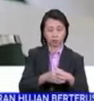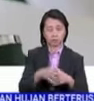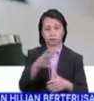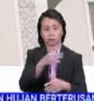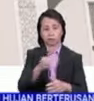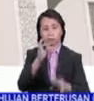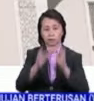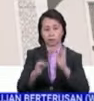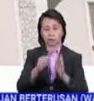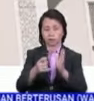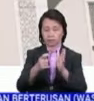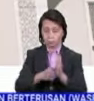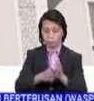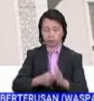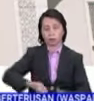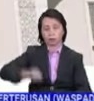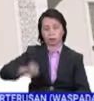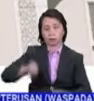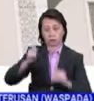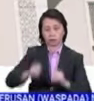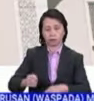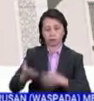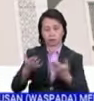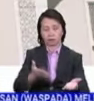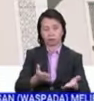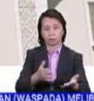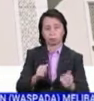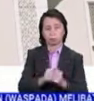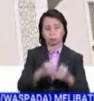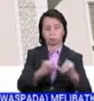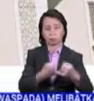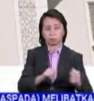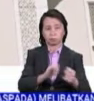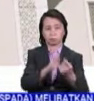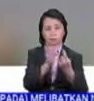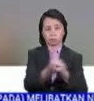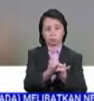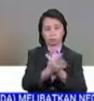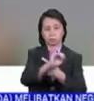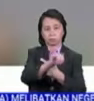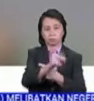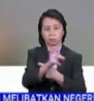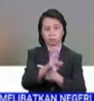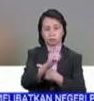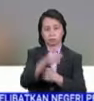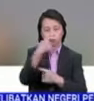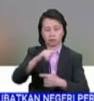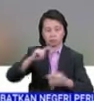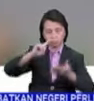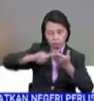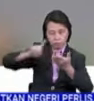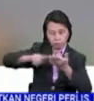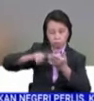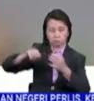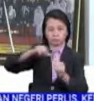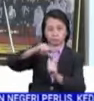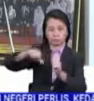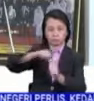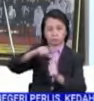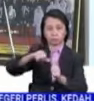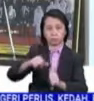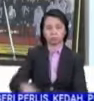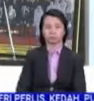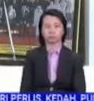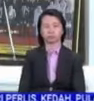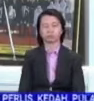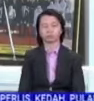dan sekiranya perlu, hakim boleh merujuk pakar dari Jabatan Kebajikan Masyarakat untuk siasatan sosial.